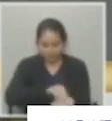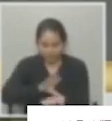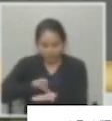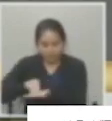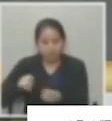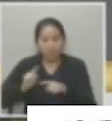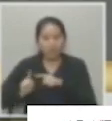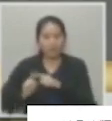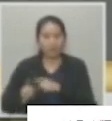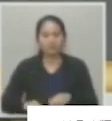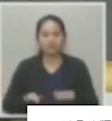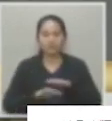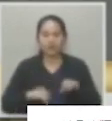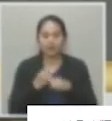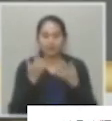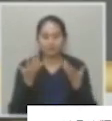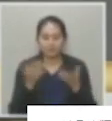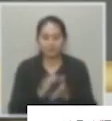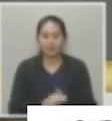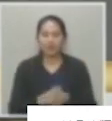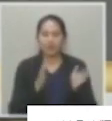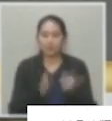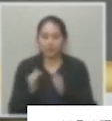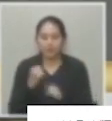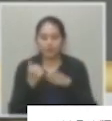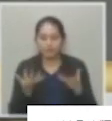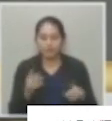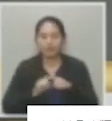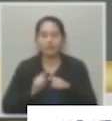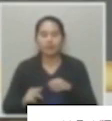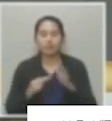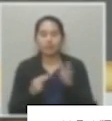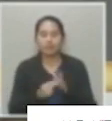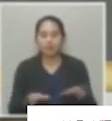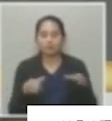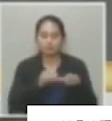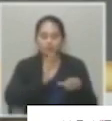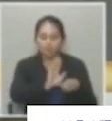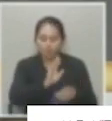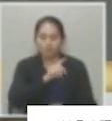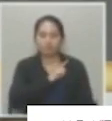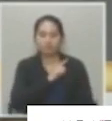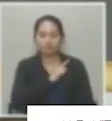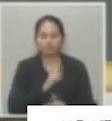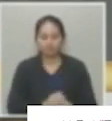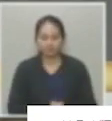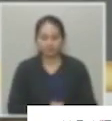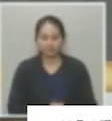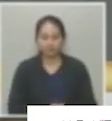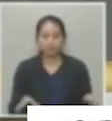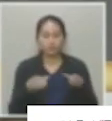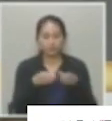มื่อจัดทำงบประมาณตามนี้เนี่ยมันจะต้องทำอะไรบ้างนี่เป็นภารกิจของหน่วยงานของท่านเขาเรียกหน่วยงานปฏิรูปนี่แ